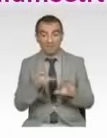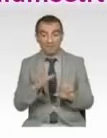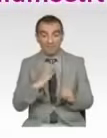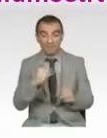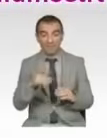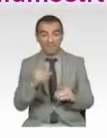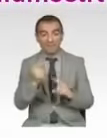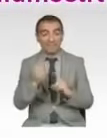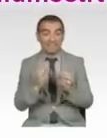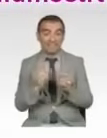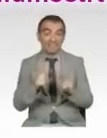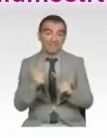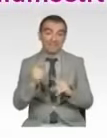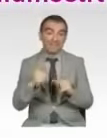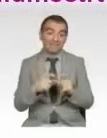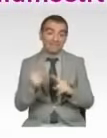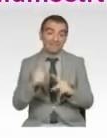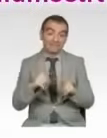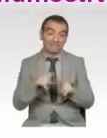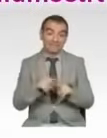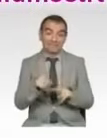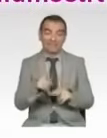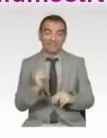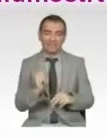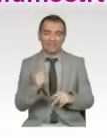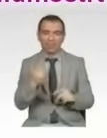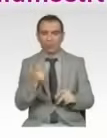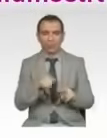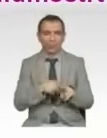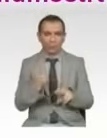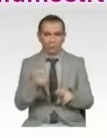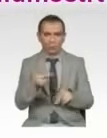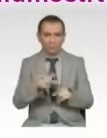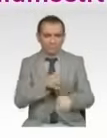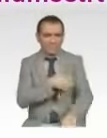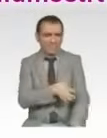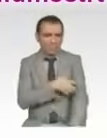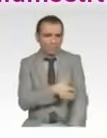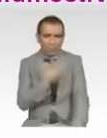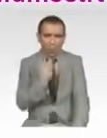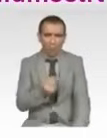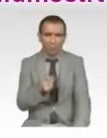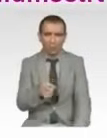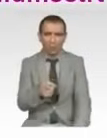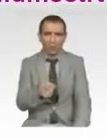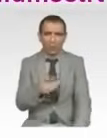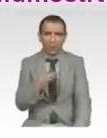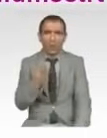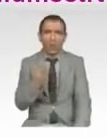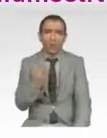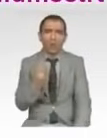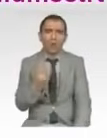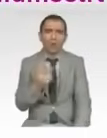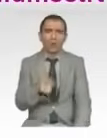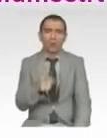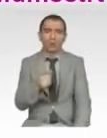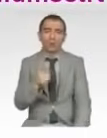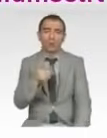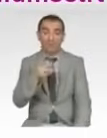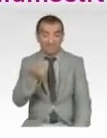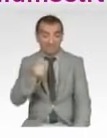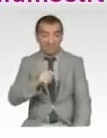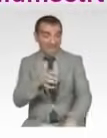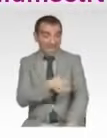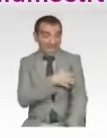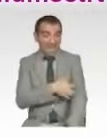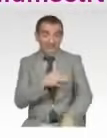İbn-i Sina'nın bir kürü. Mesela bu uyuz oldun. Ondan sonra mı kullanıyorsun yoksa... Olmasın. Hayır, uyuz olunca